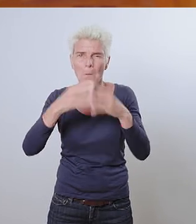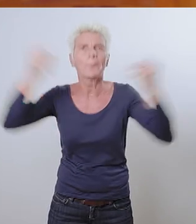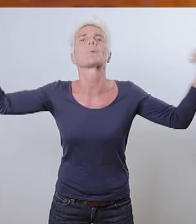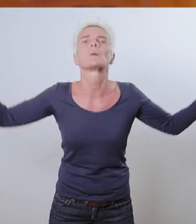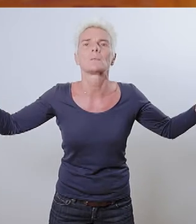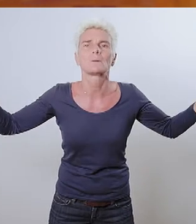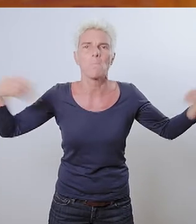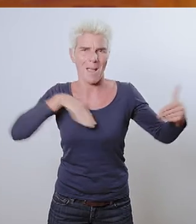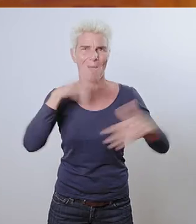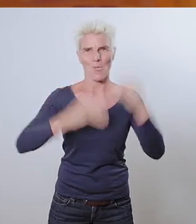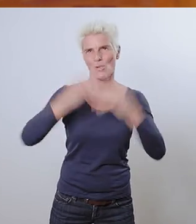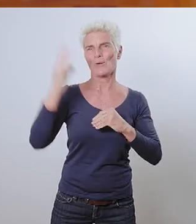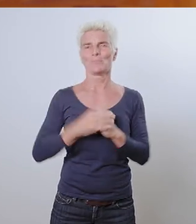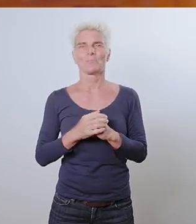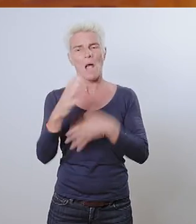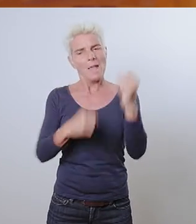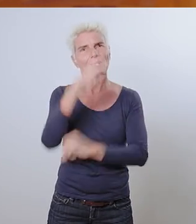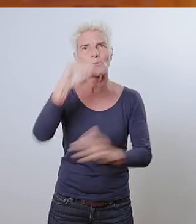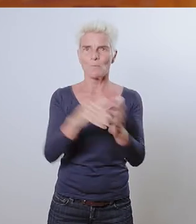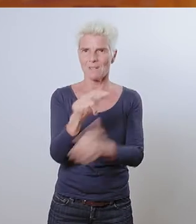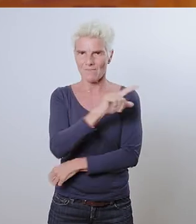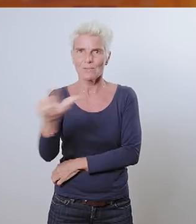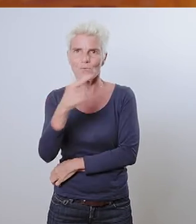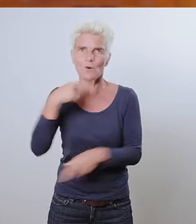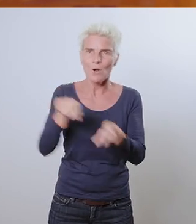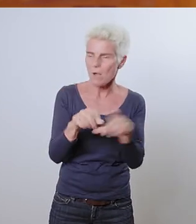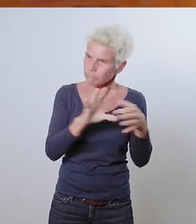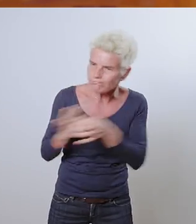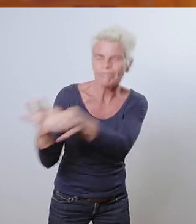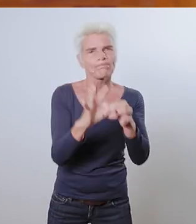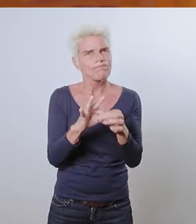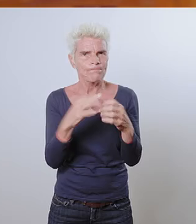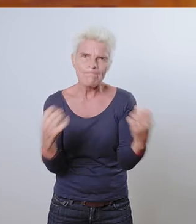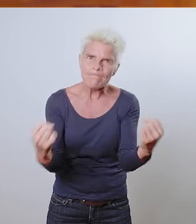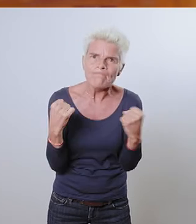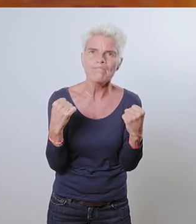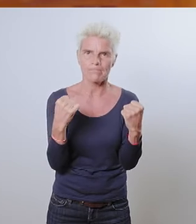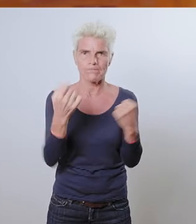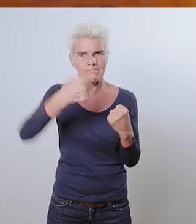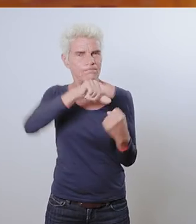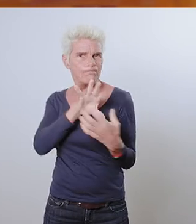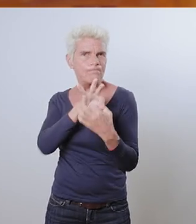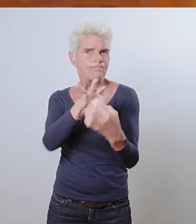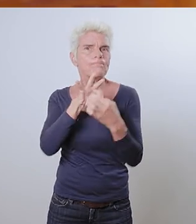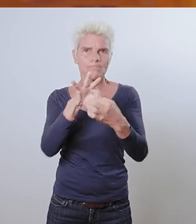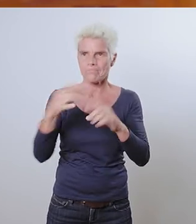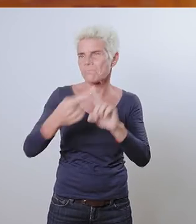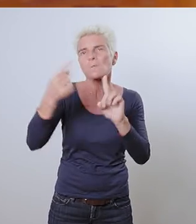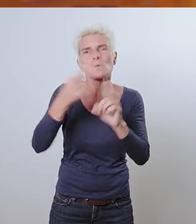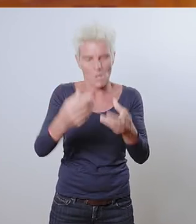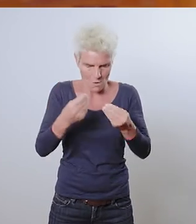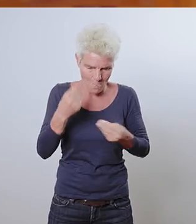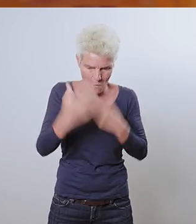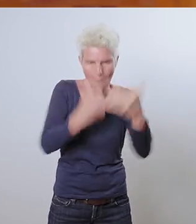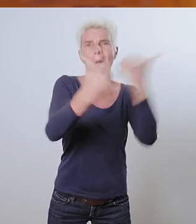pelles pour 2020 du prodige nous y restons réunis autour de l'idée que le lien social est une